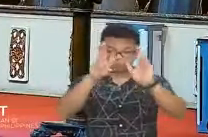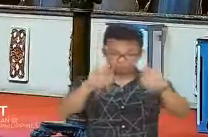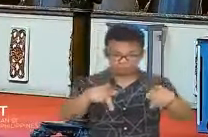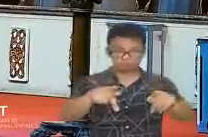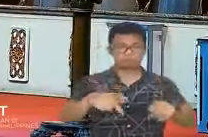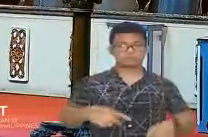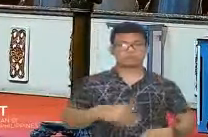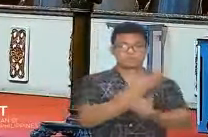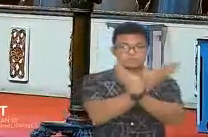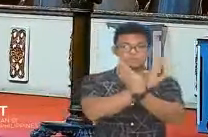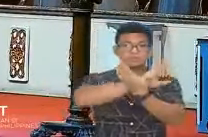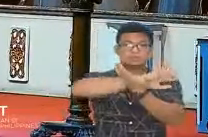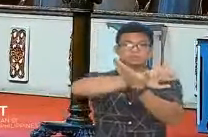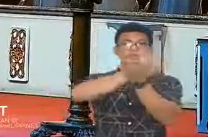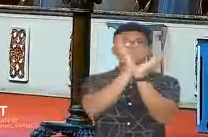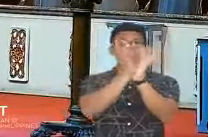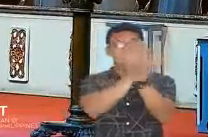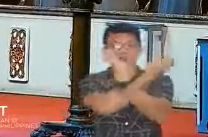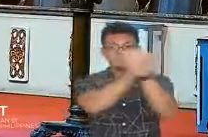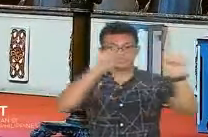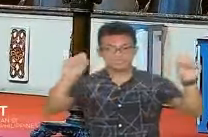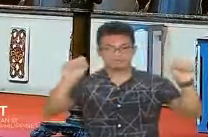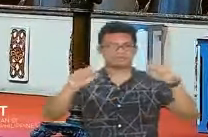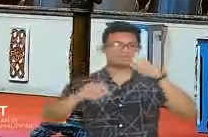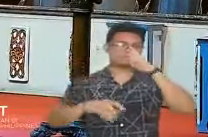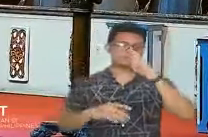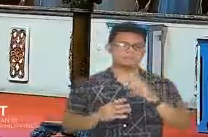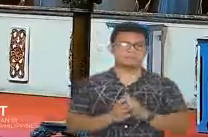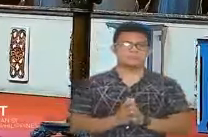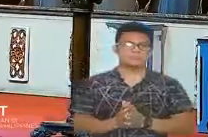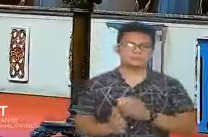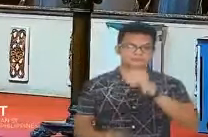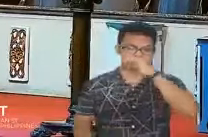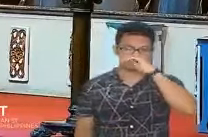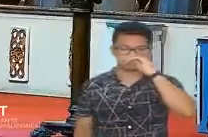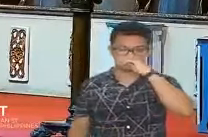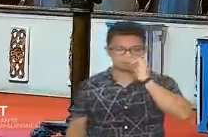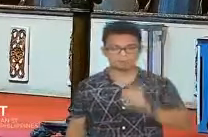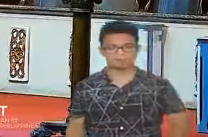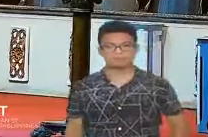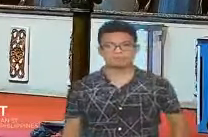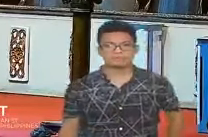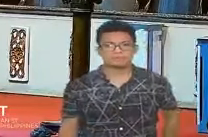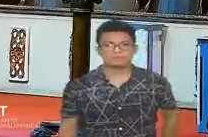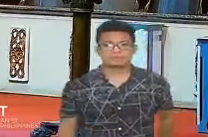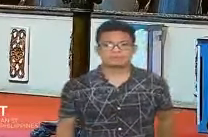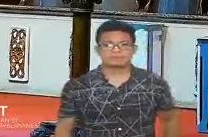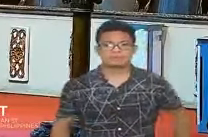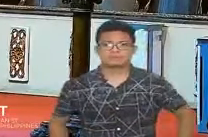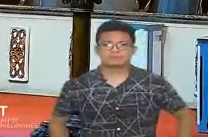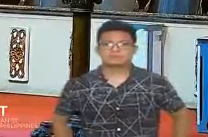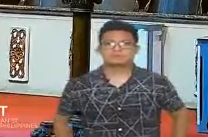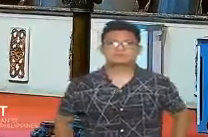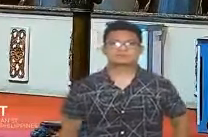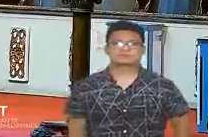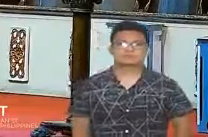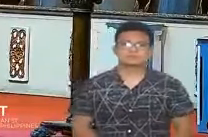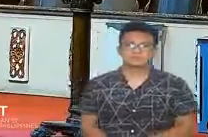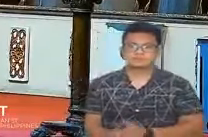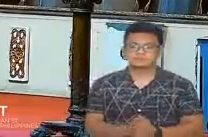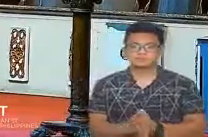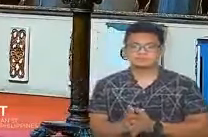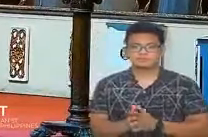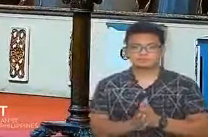akong gikawat, pisi. Pero sa sige na ako bira o pisi, dito sa tumuli sa pisi, may kabaw.